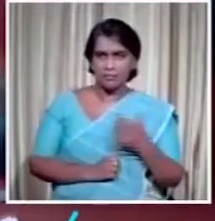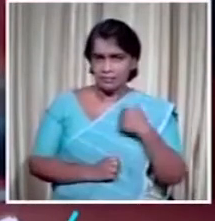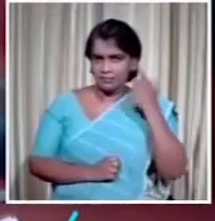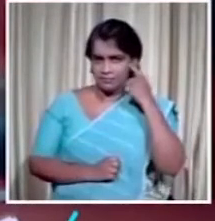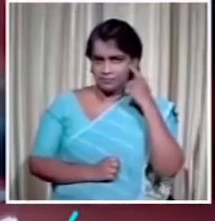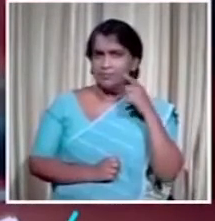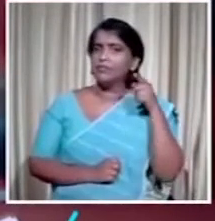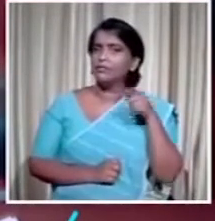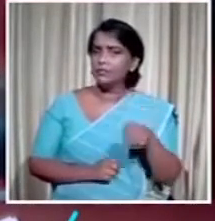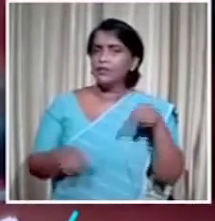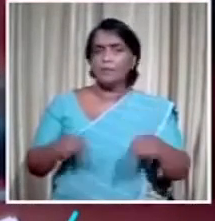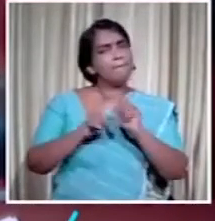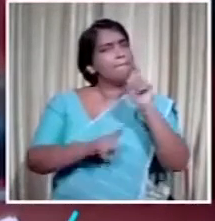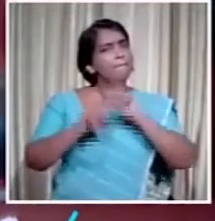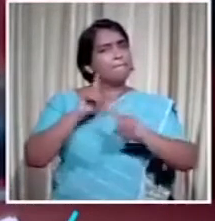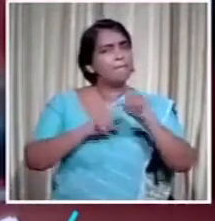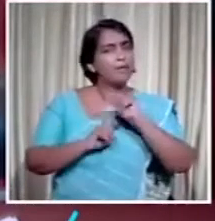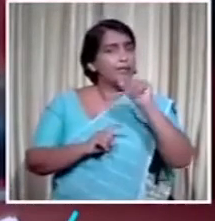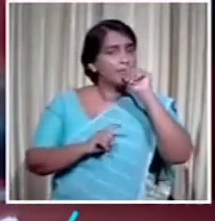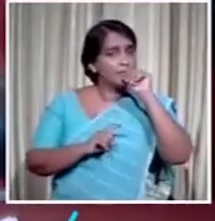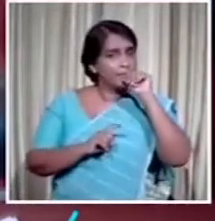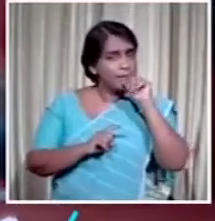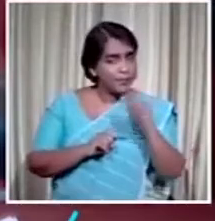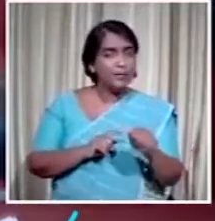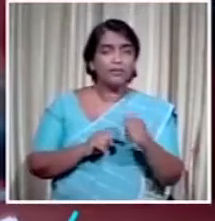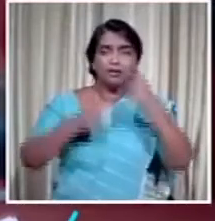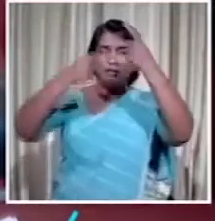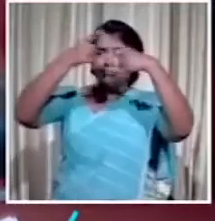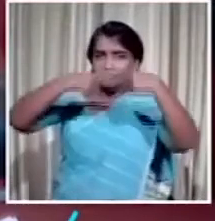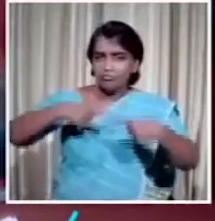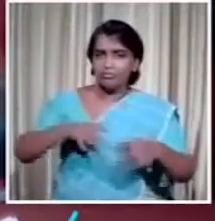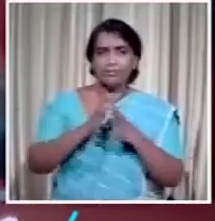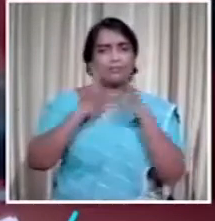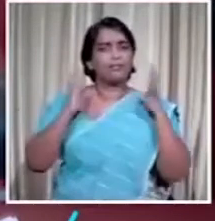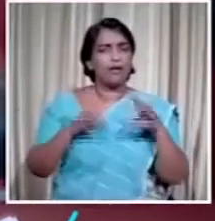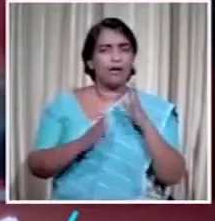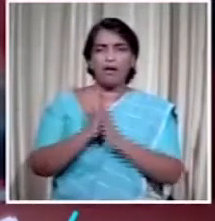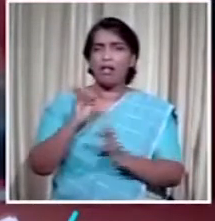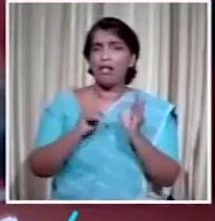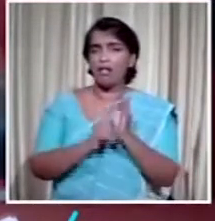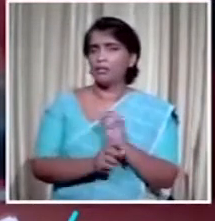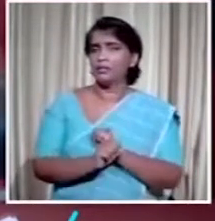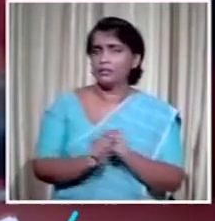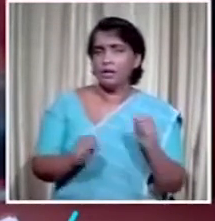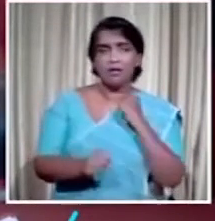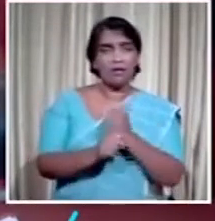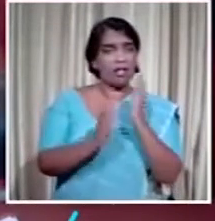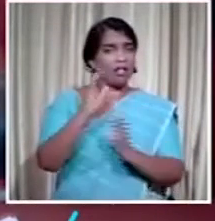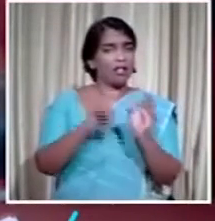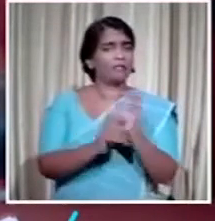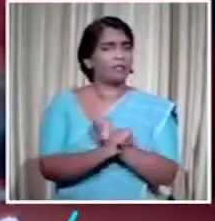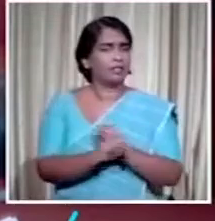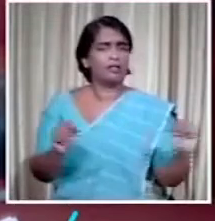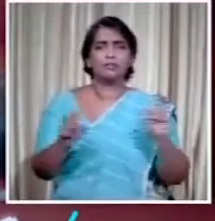විදිහට. ඒතොර දැන් මේ පාර්ලිමේන්තුවේ නිශ්චිත වශයෙන් විෂයන් ගණනාවක් තිබෙනවා අමාත්‍යවරයෙක්ද නැති රාජ්‍ය අමාත්‍යවරයෙක්ද